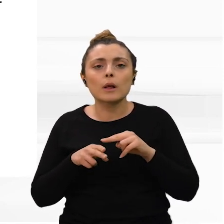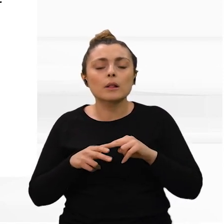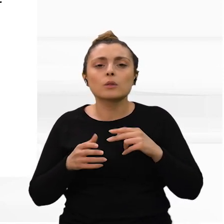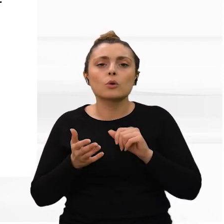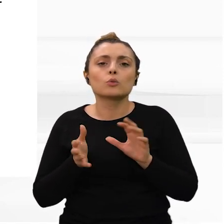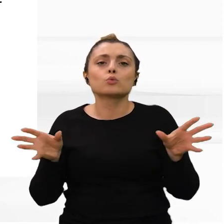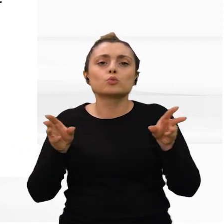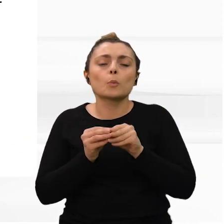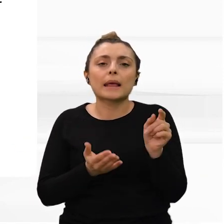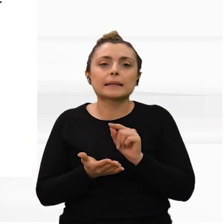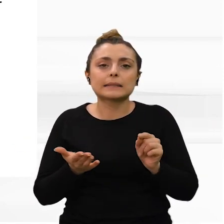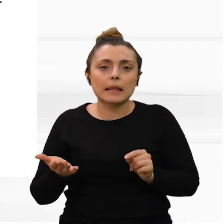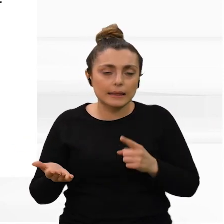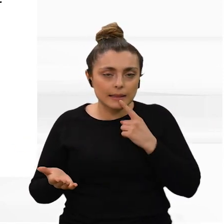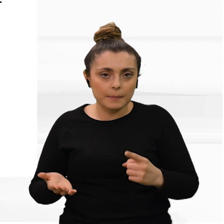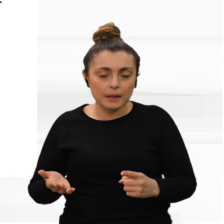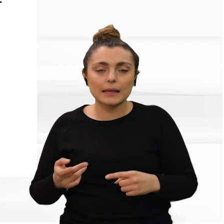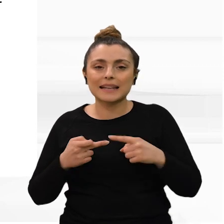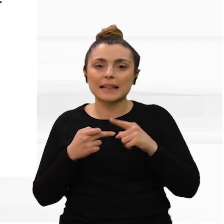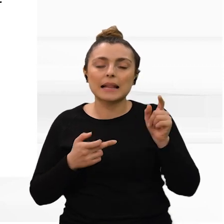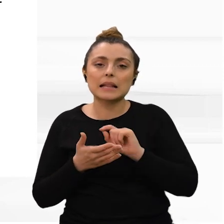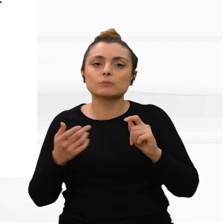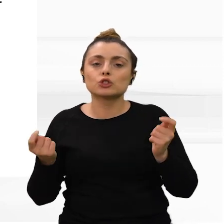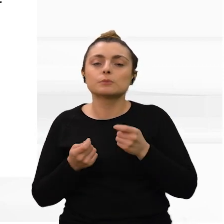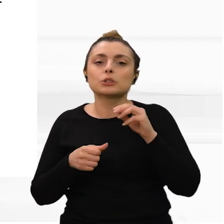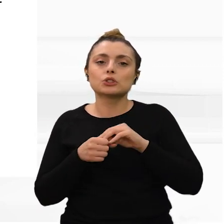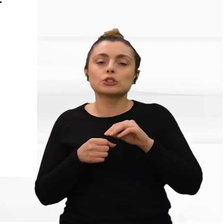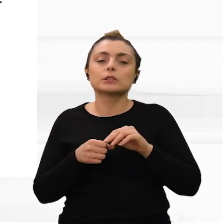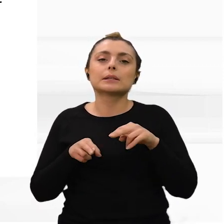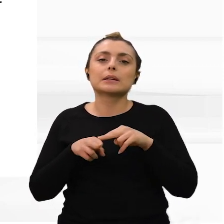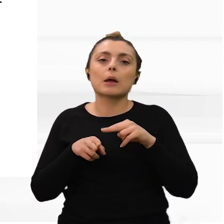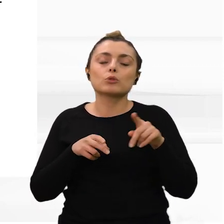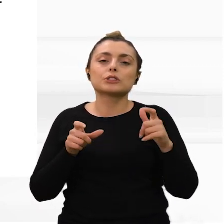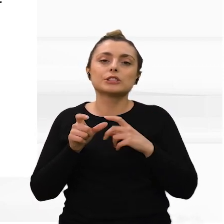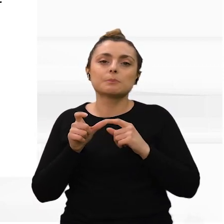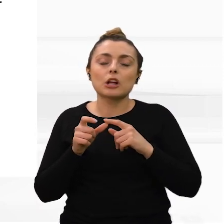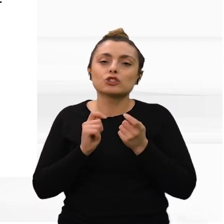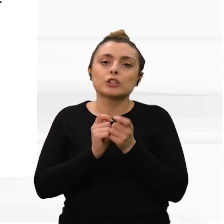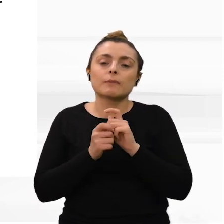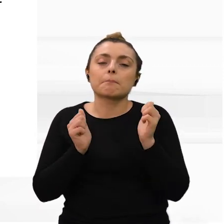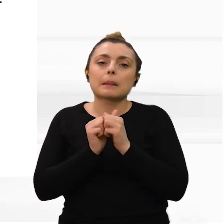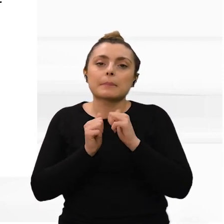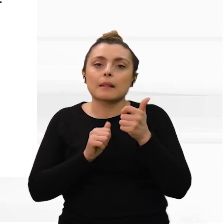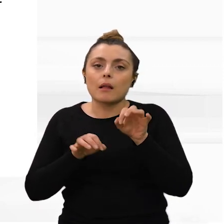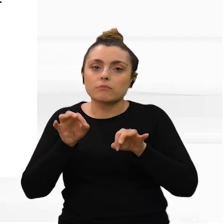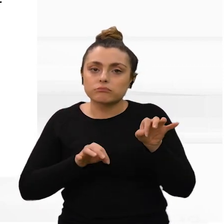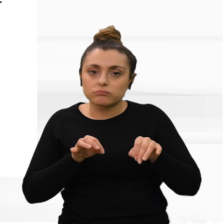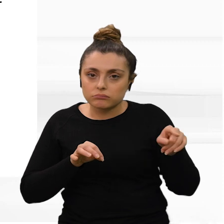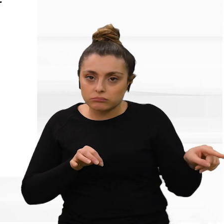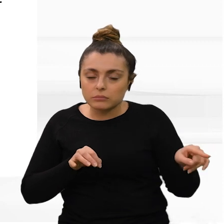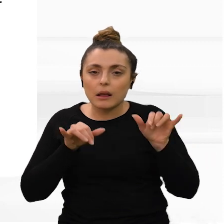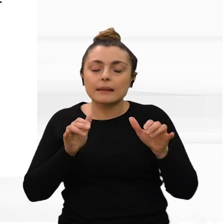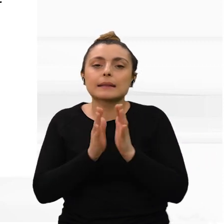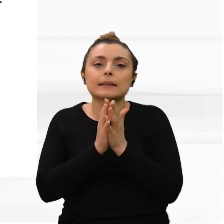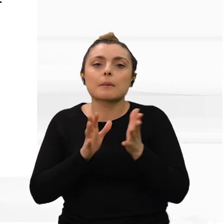topla Eser demek Arkadaşlar riskinin yazın çalışmalarını içeren Kamuran şipar çevirileriyle birlikte değerlendirildiğinde